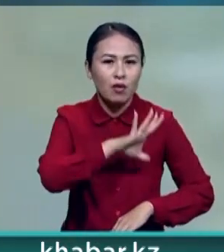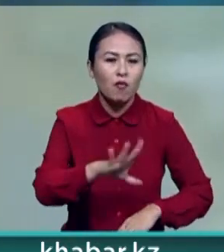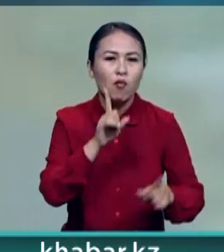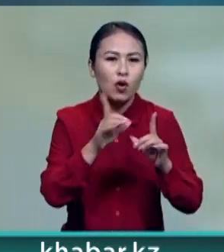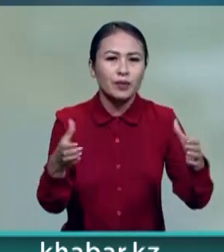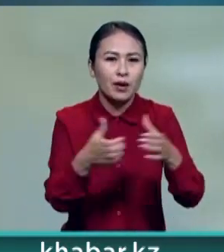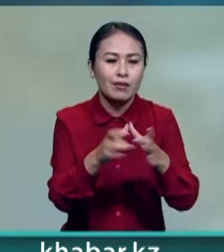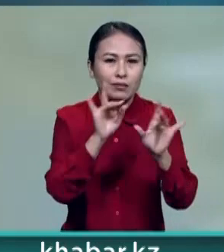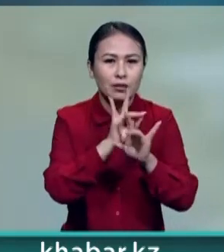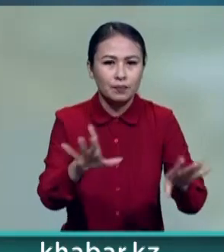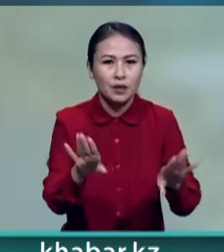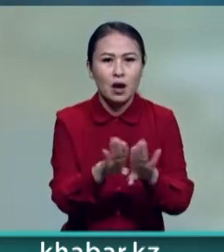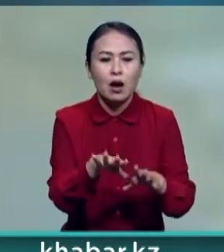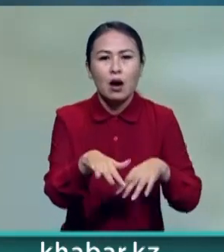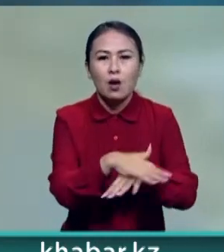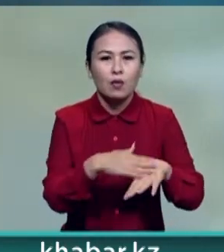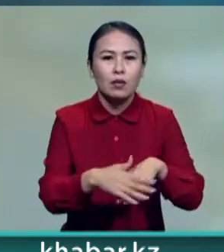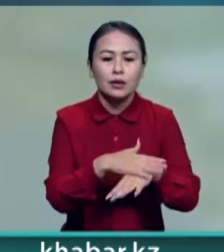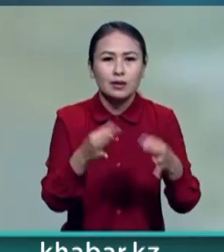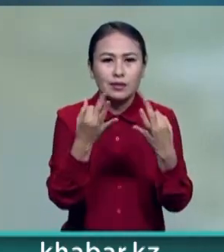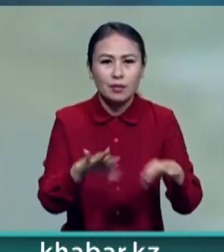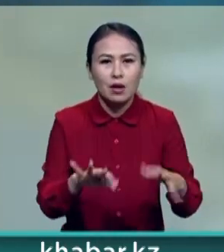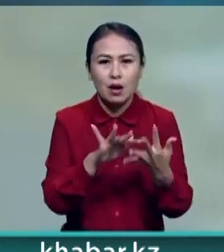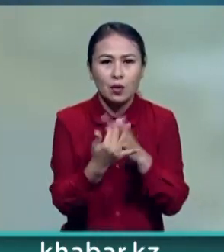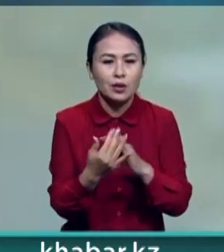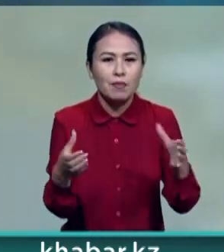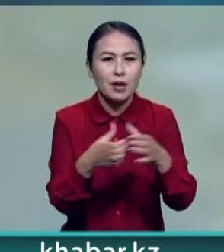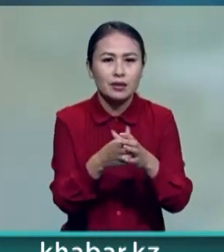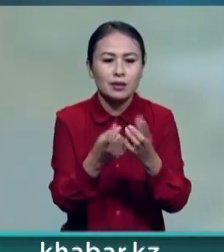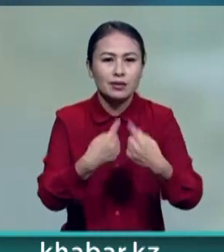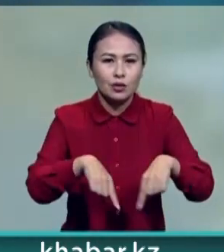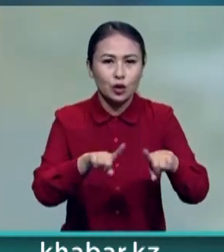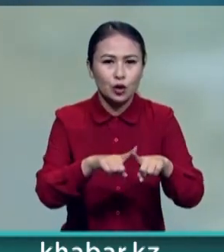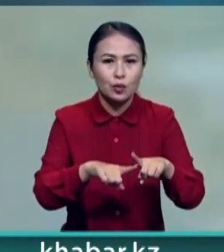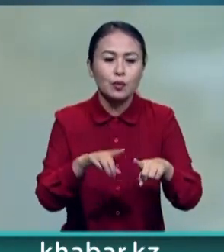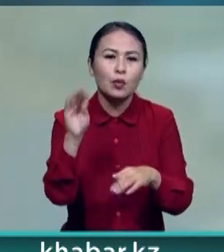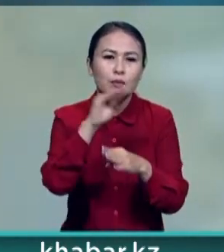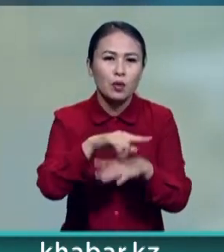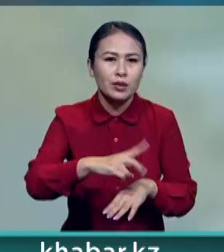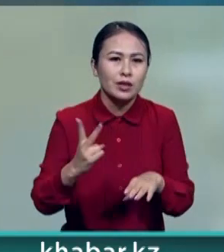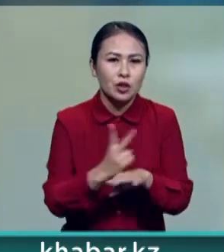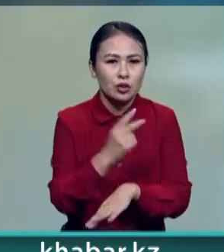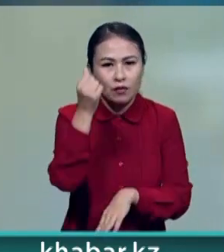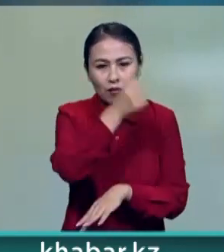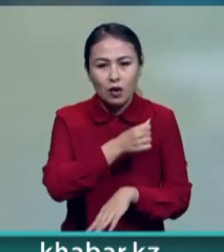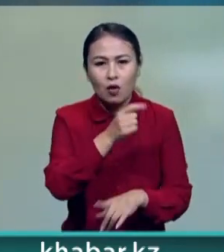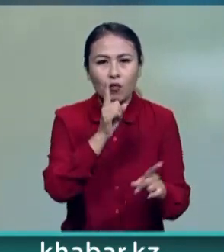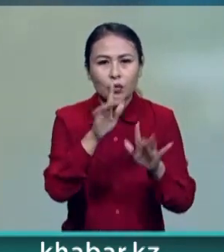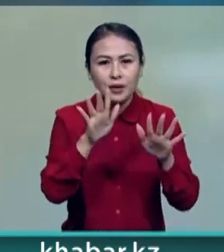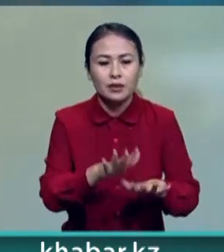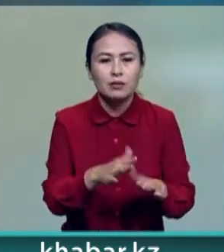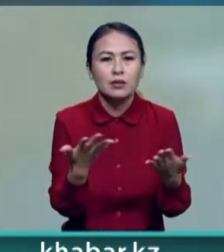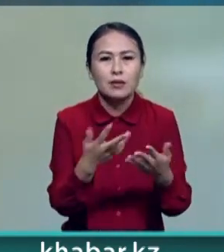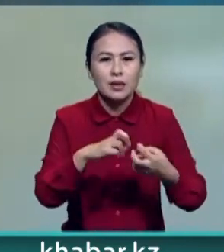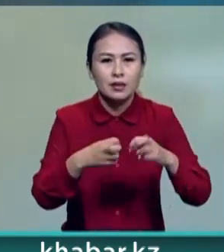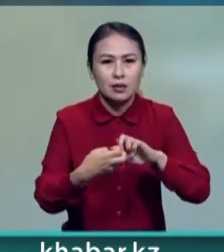республикалық форумында айтылды. Шара ауыл халықтық демократиялық патриоттық партиясының ұйымдастыруымен биыл осымен екінші рет өтіп отыр. Форумда